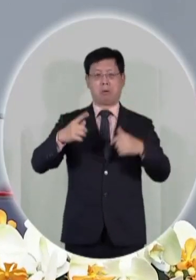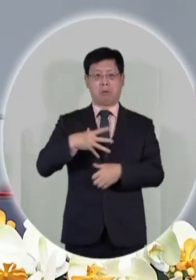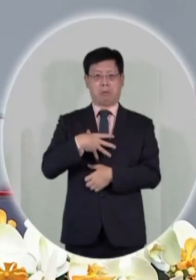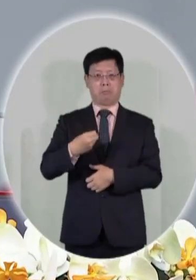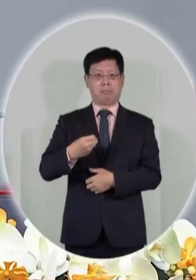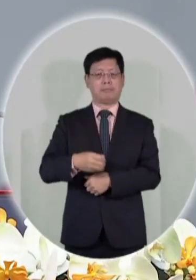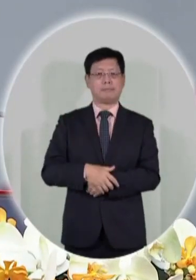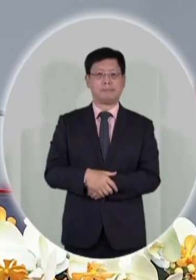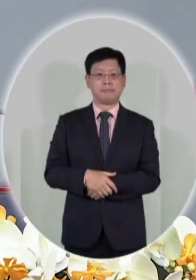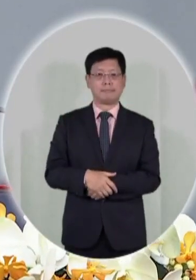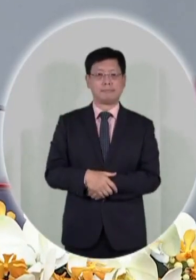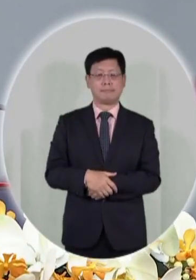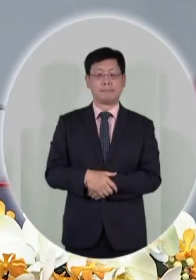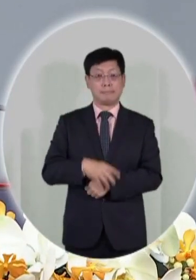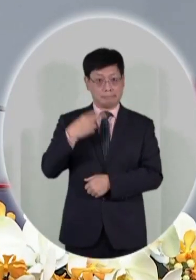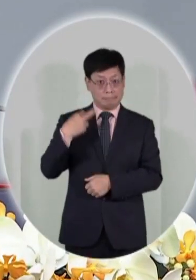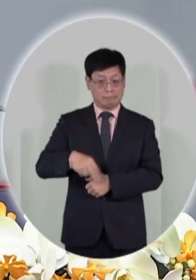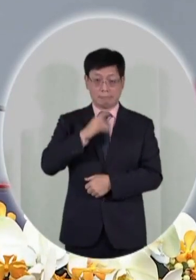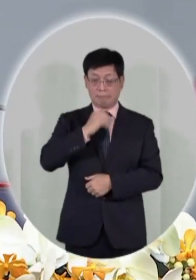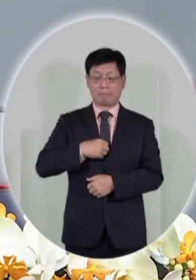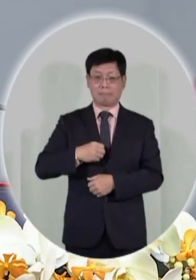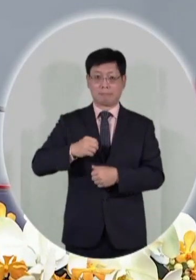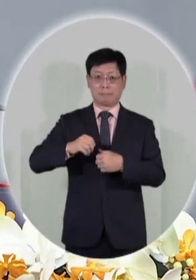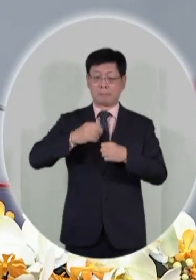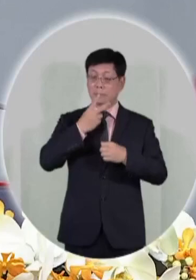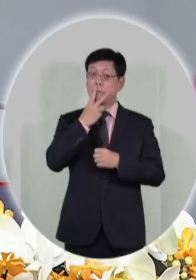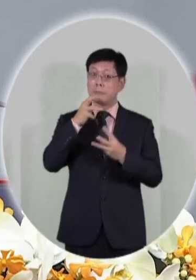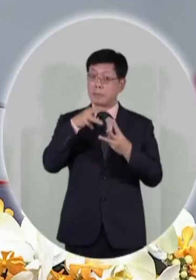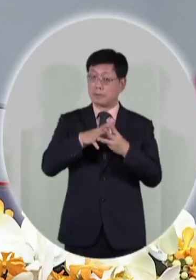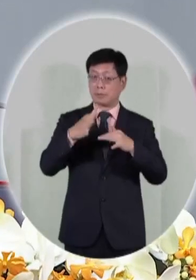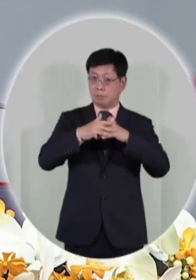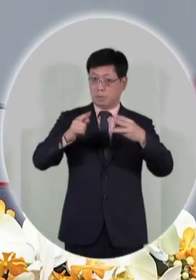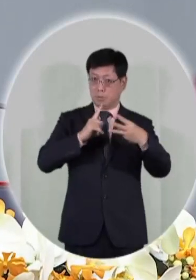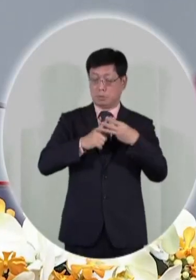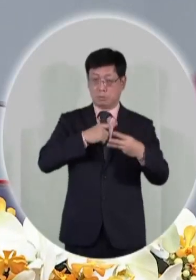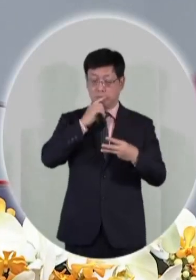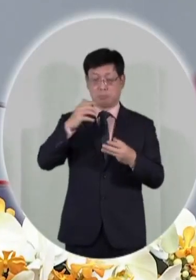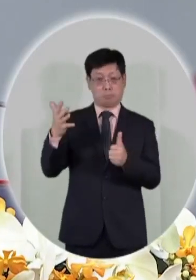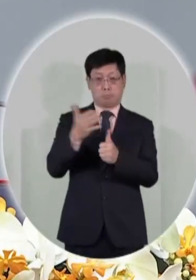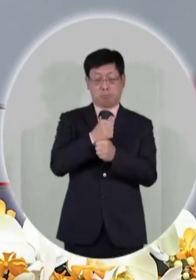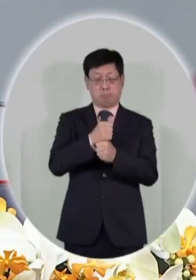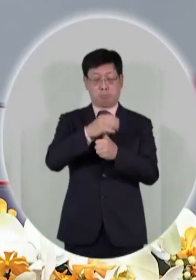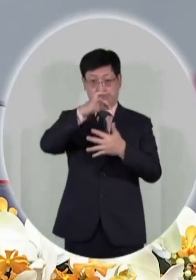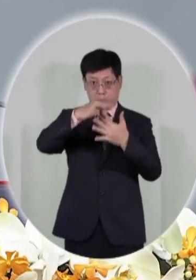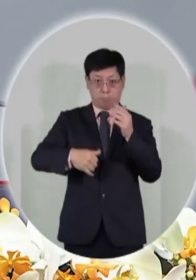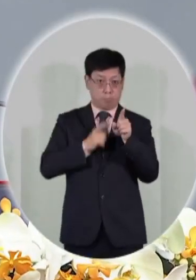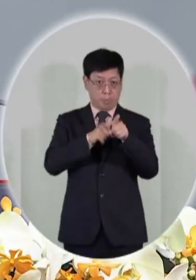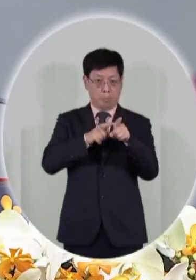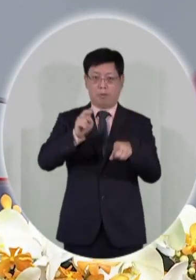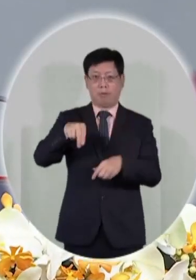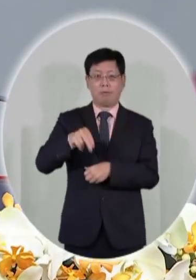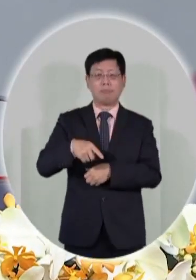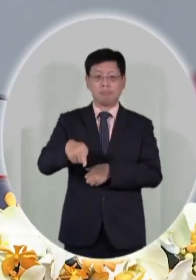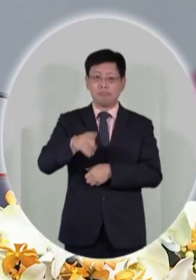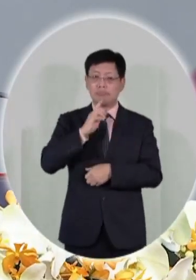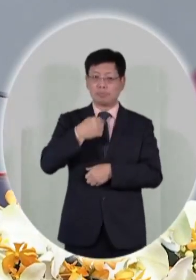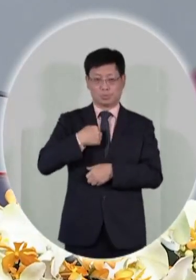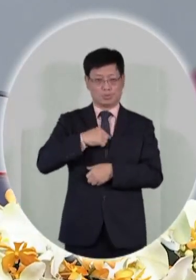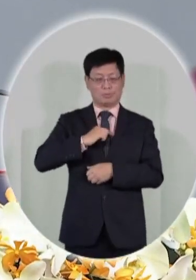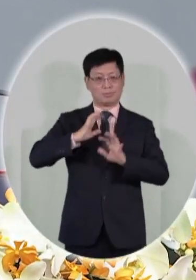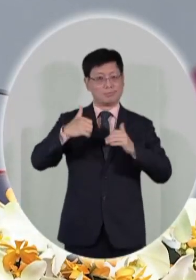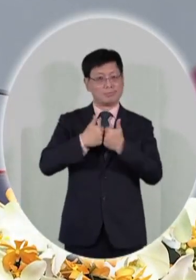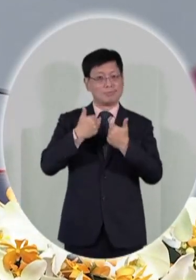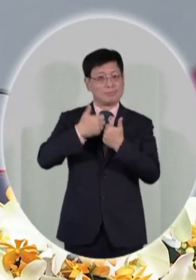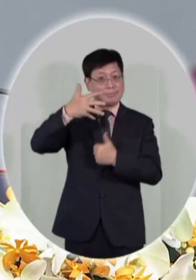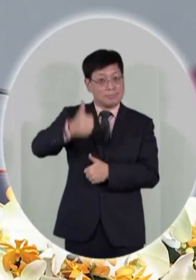不畏不惧，赢得了亚洲民主灯塔的雅称。身为国会议长的